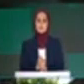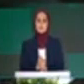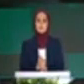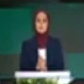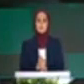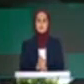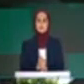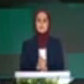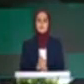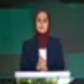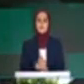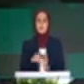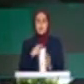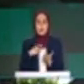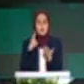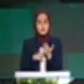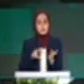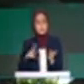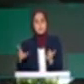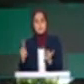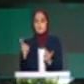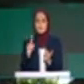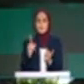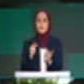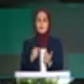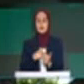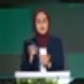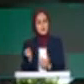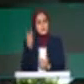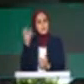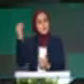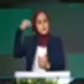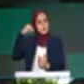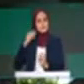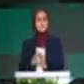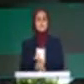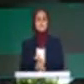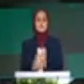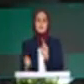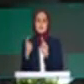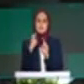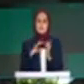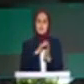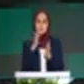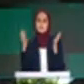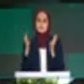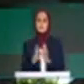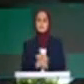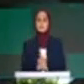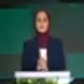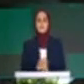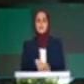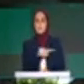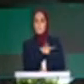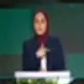يمكن كان حصل تهافت من بعض المحافظات على محافظات اخرى، يعني يمكن امبارح اشير عند حضرتك في القناه